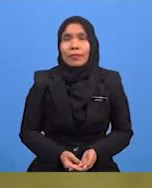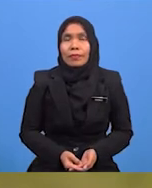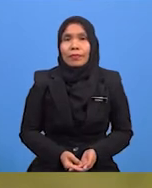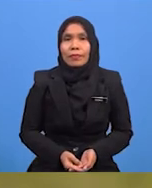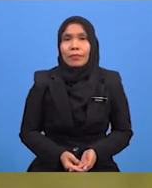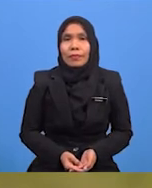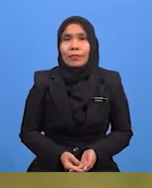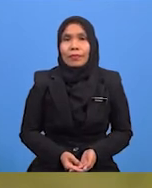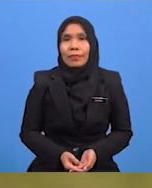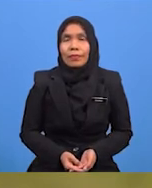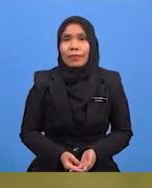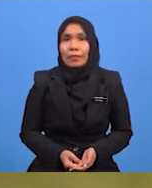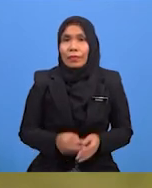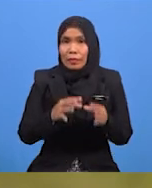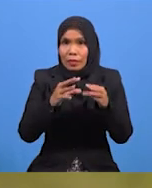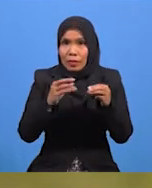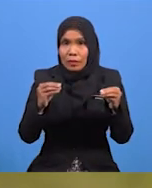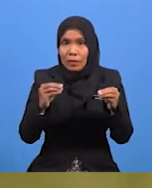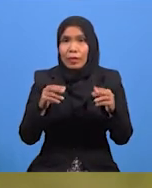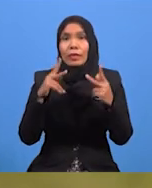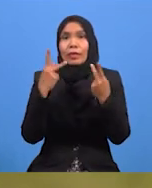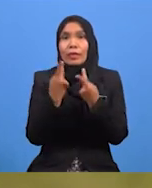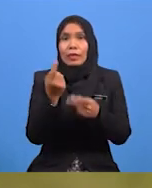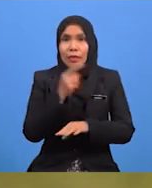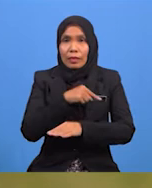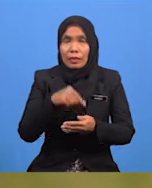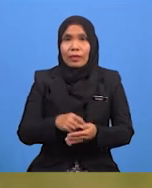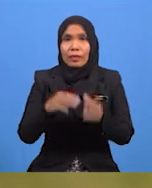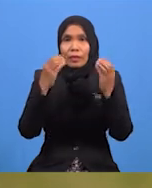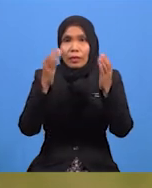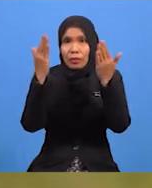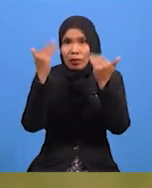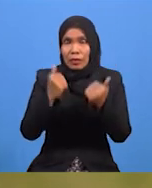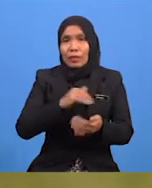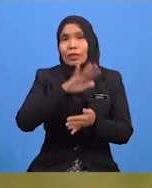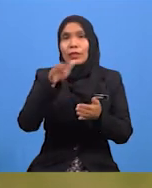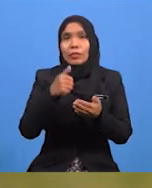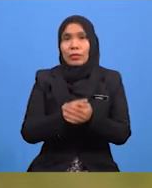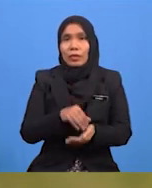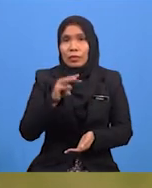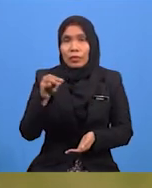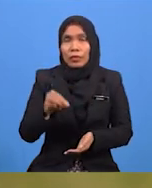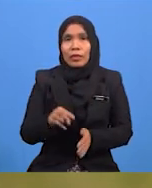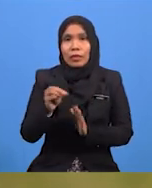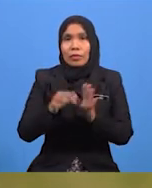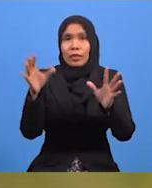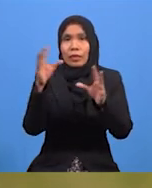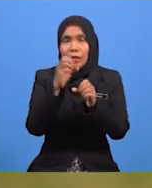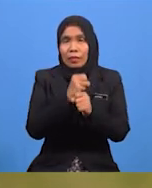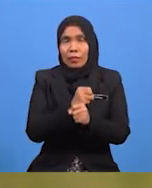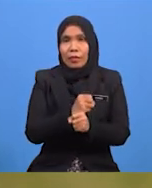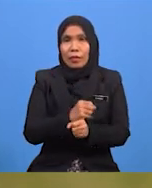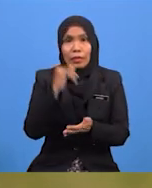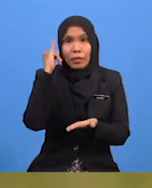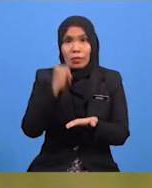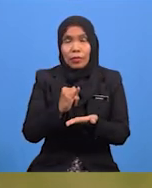tadi, maka tamatlah kelas kita pada hari ini. Cikgu berharap semua murid mendapat manfaat